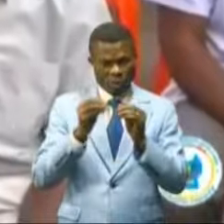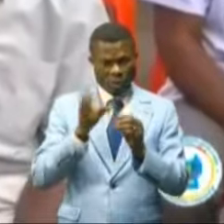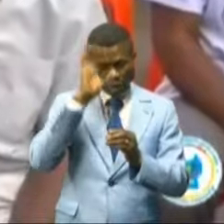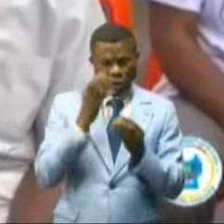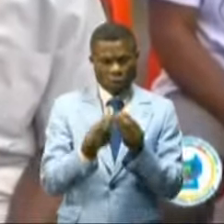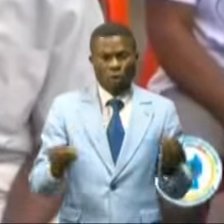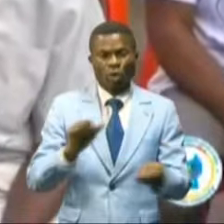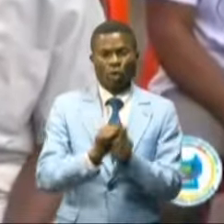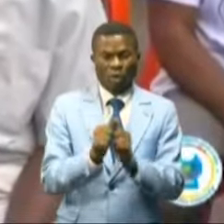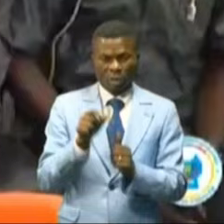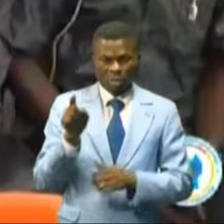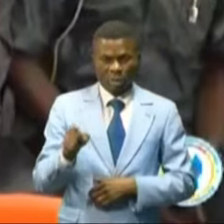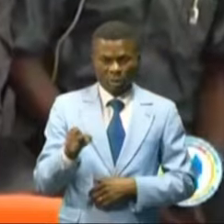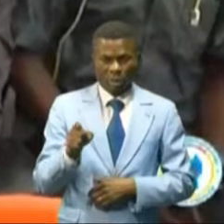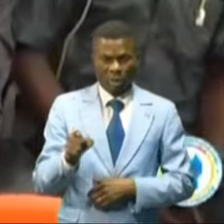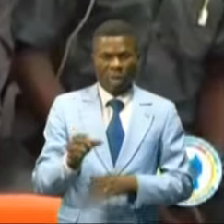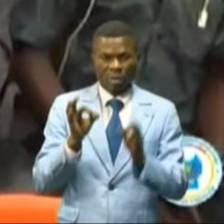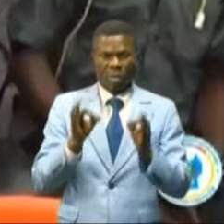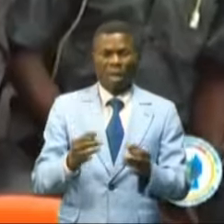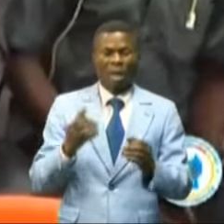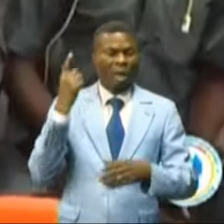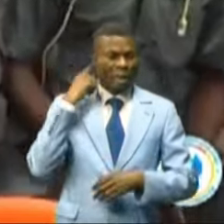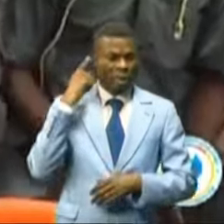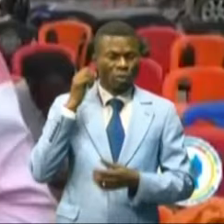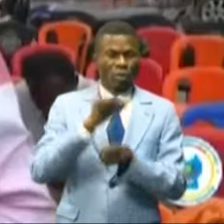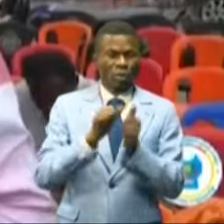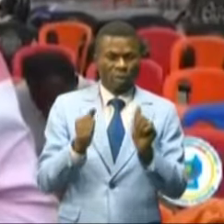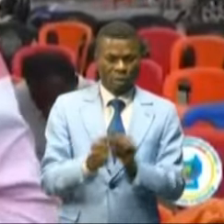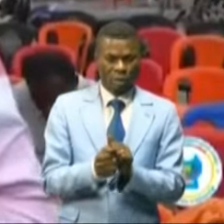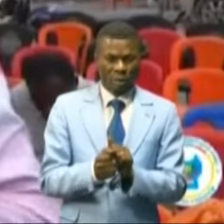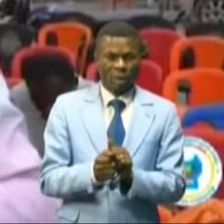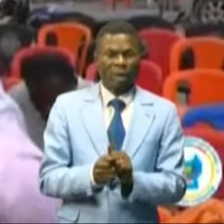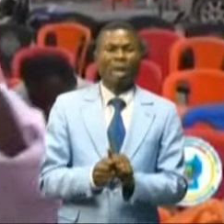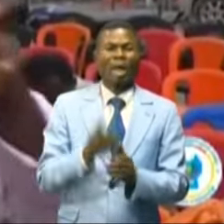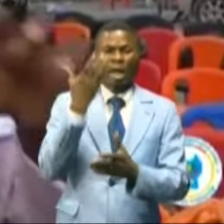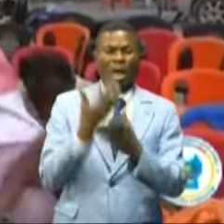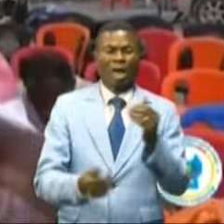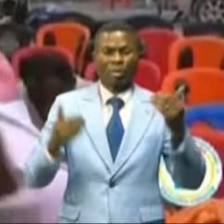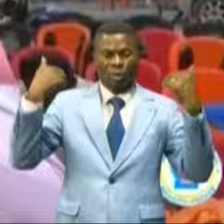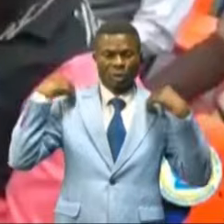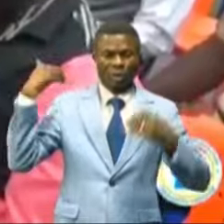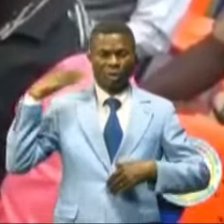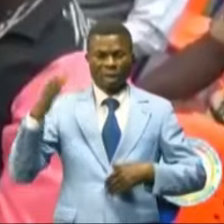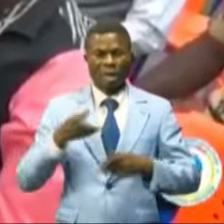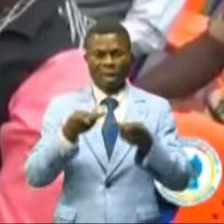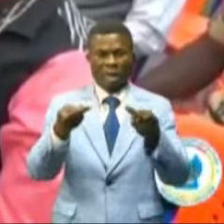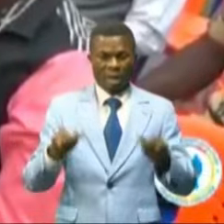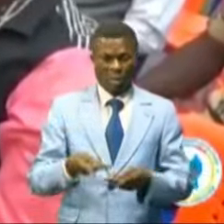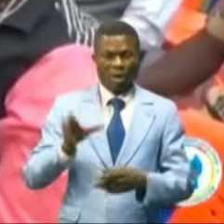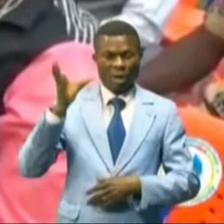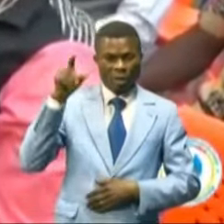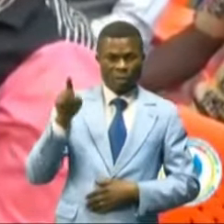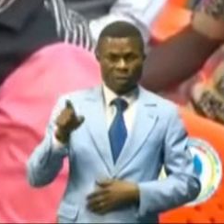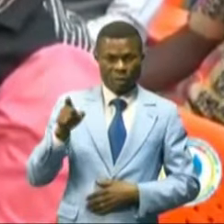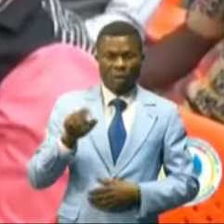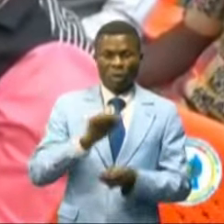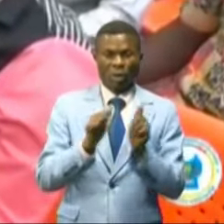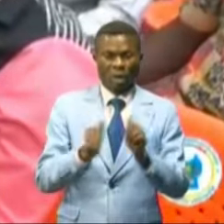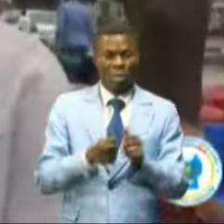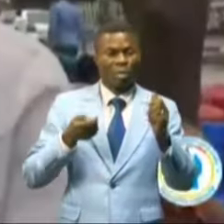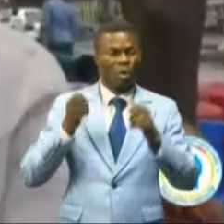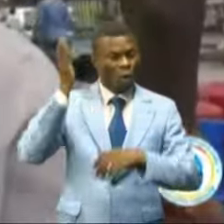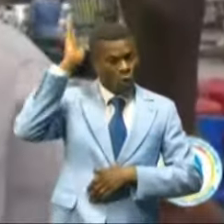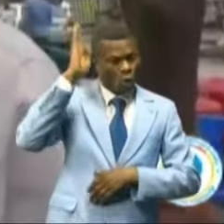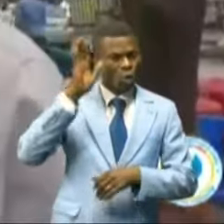clair sur cette situation. Il a été informé de l'absence totale de l'autorité de l'État dans l'espace des locaux où les phénomènes Kuluna